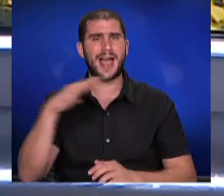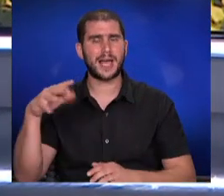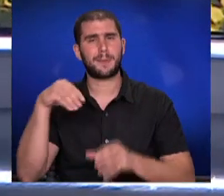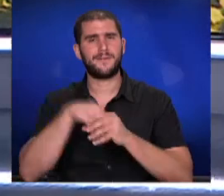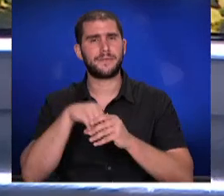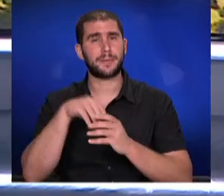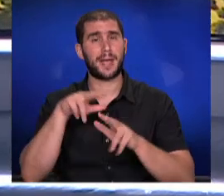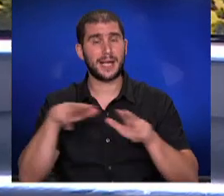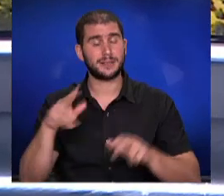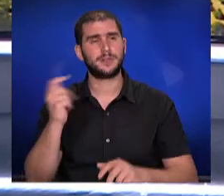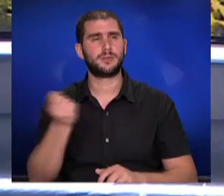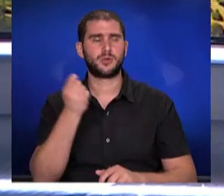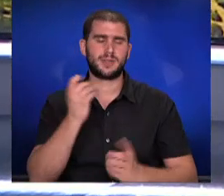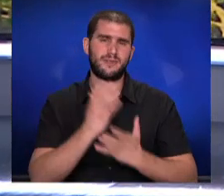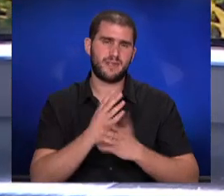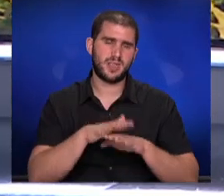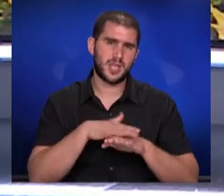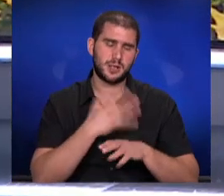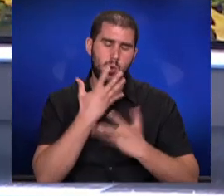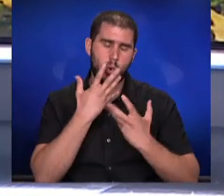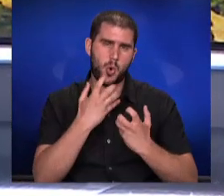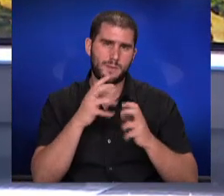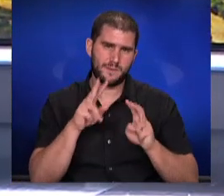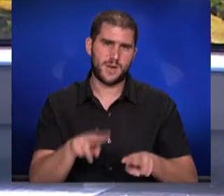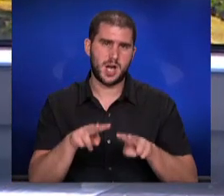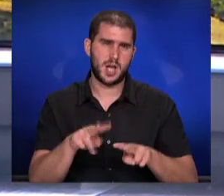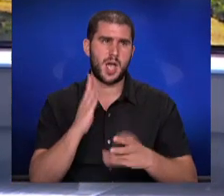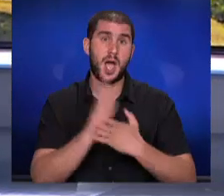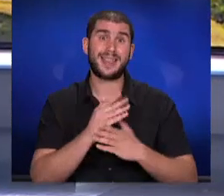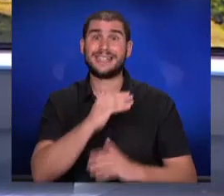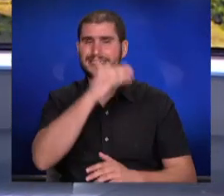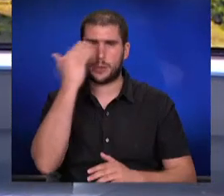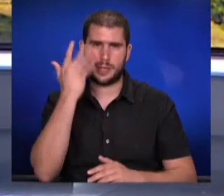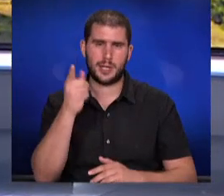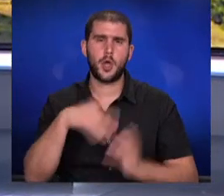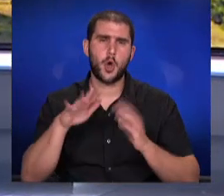הארץ, ובשבת כבר נרגיש עומס חום כבד עד קיצוני ברוב האזורים.